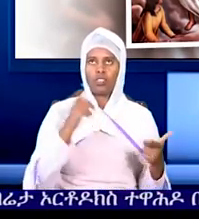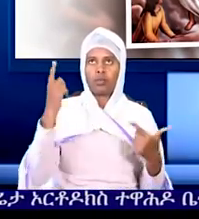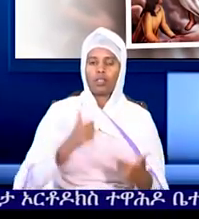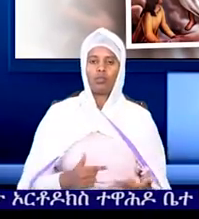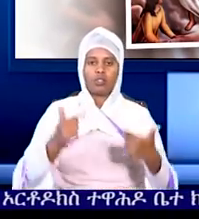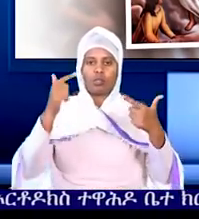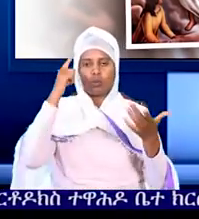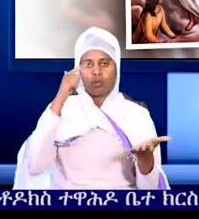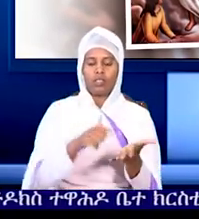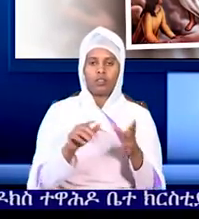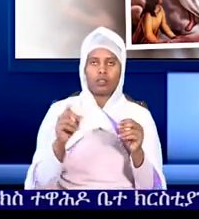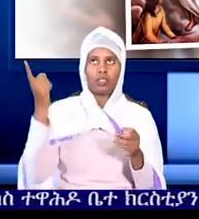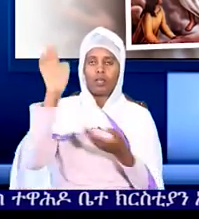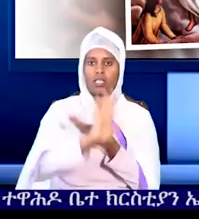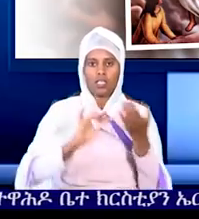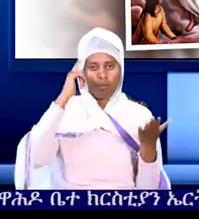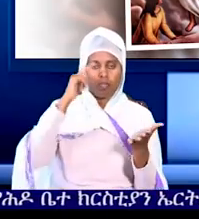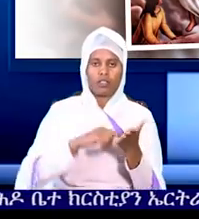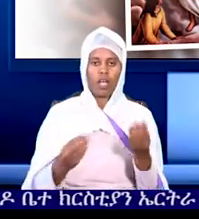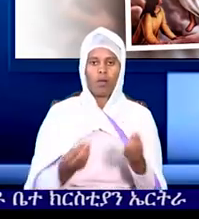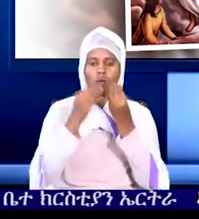ኣኻዊሕ እኳ ክብሪ ኣምላኾም ገለፁ